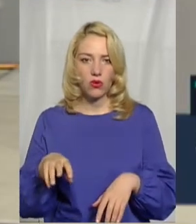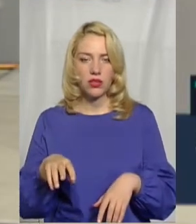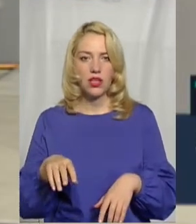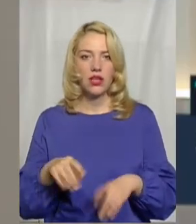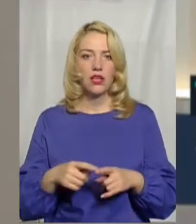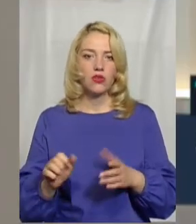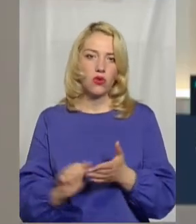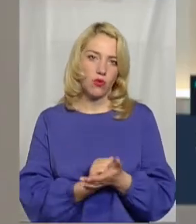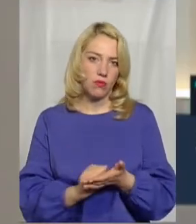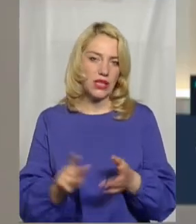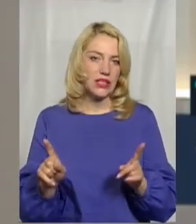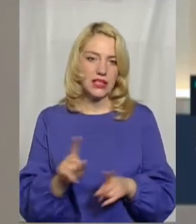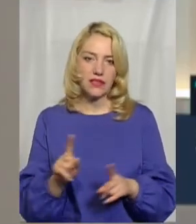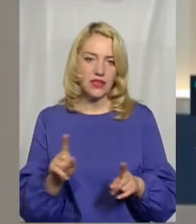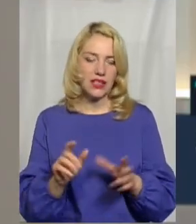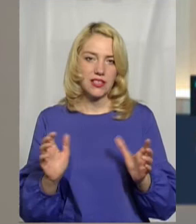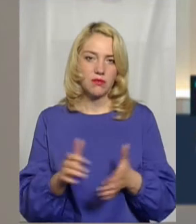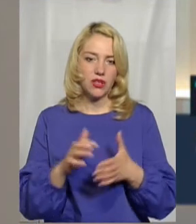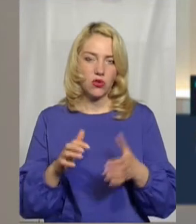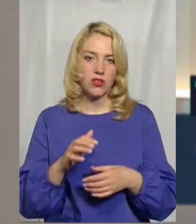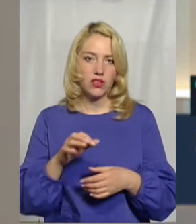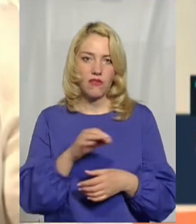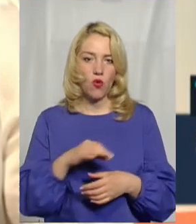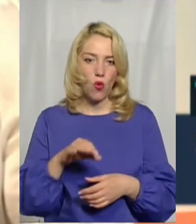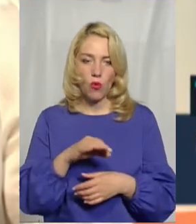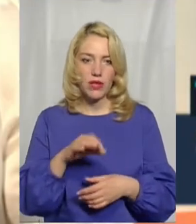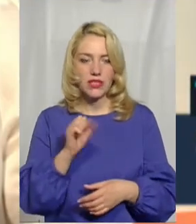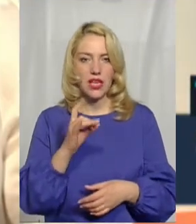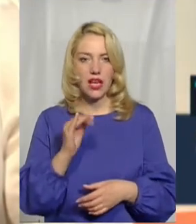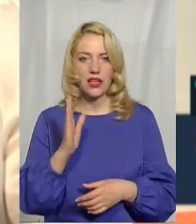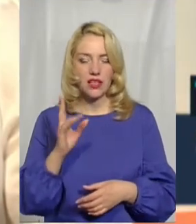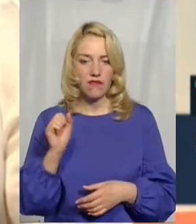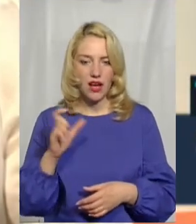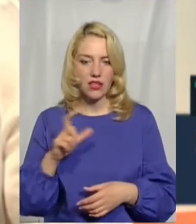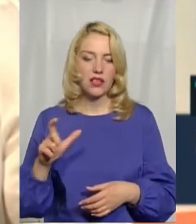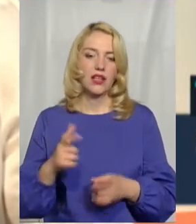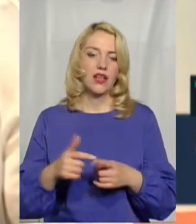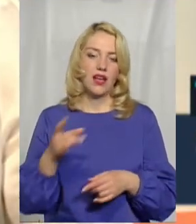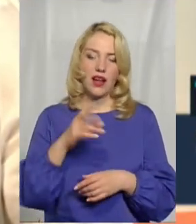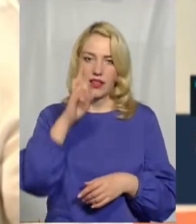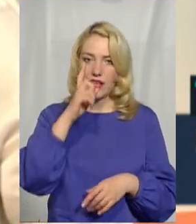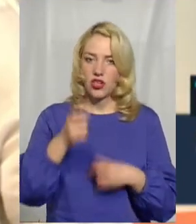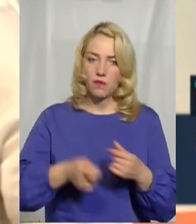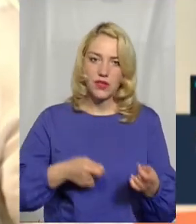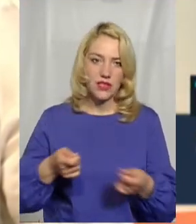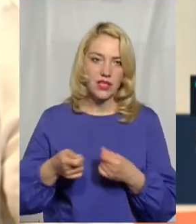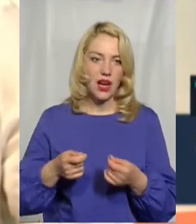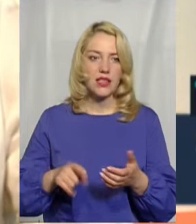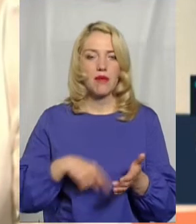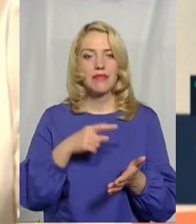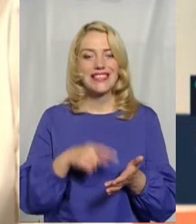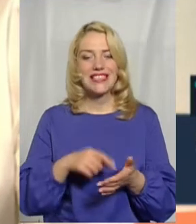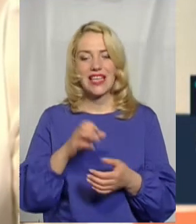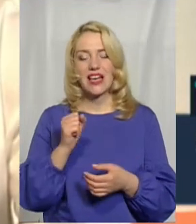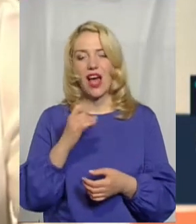копійками документів, які зберігаються в обласних архівах, архівах райдержадміністрації, відділах райдержадміністрації, міських